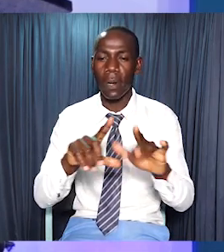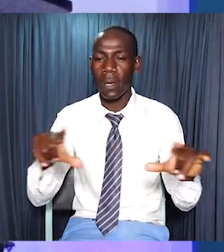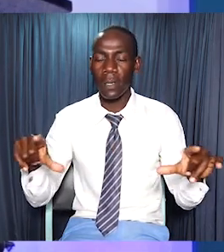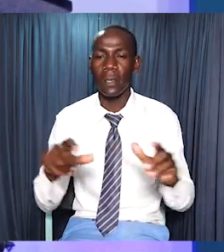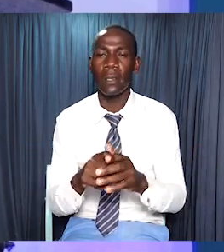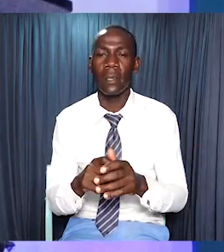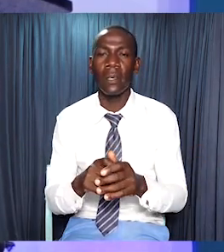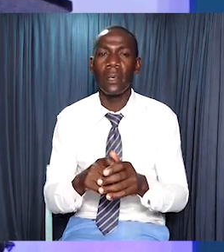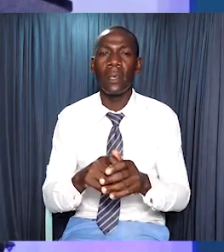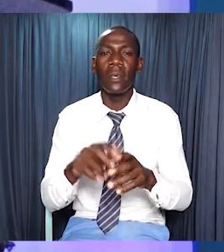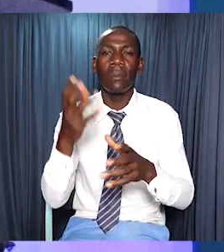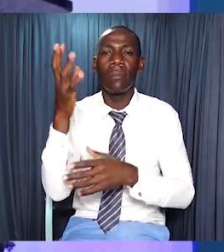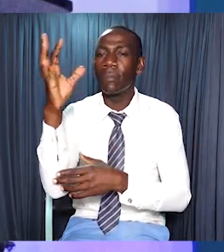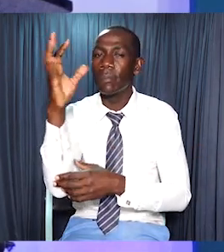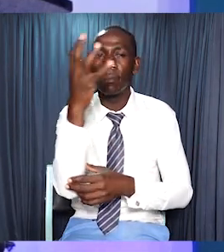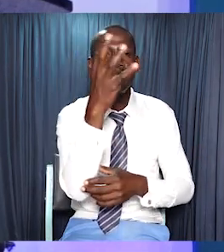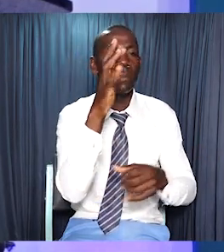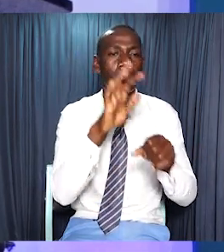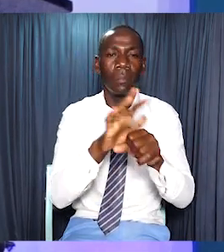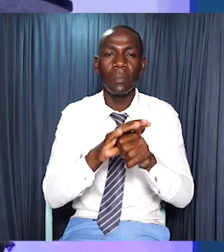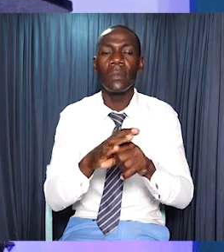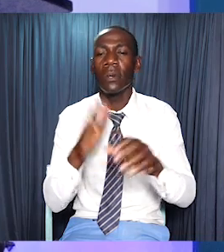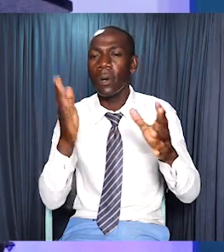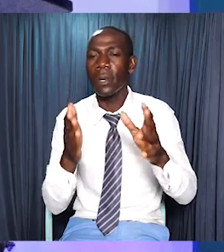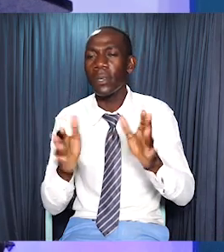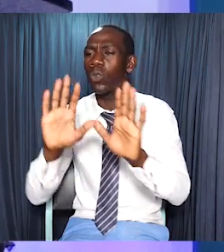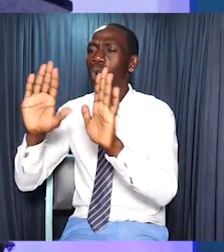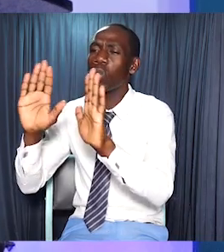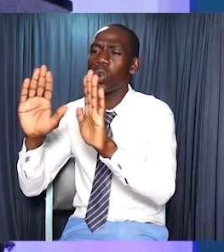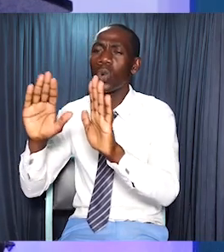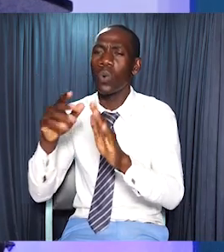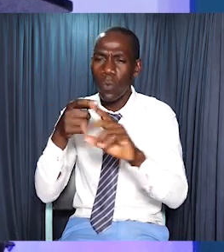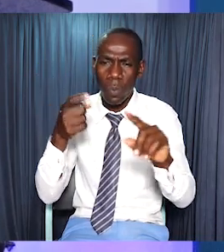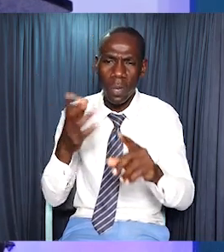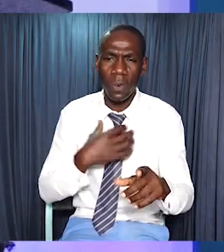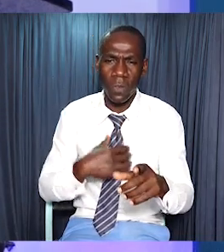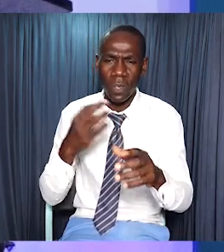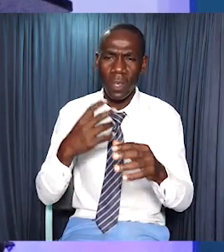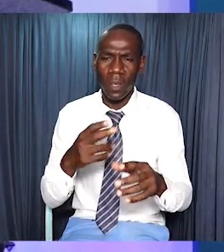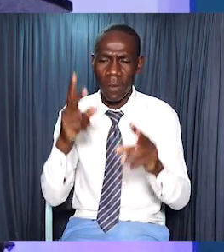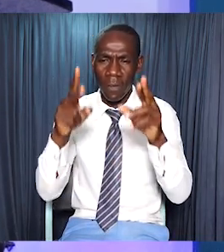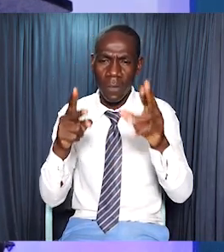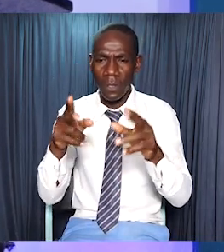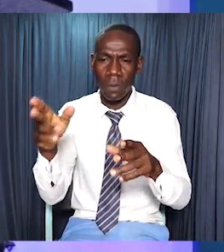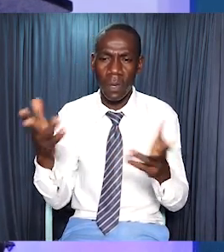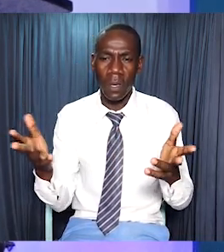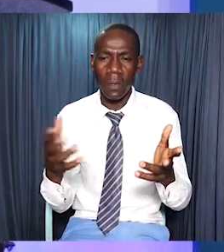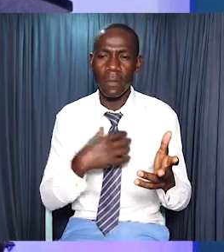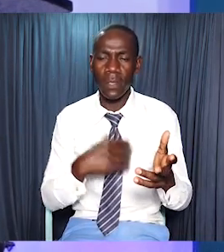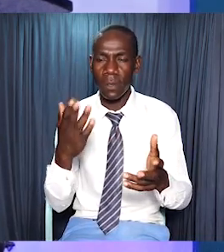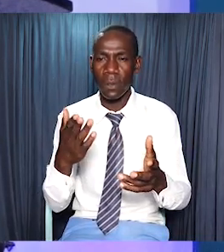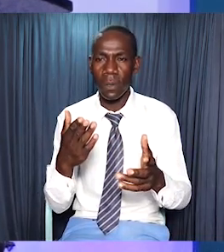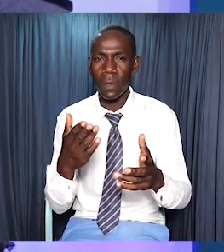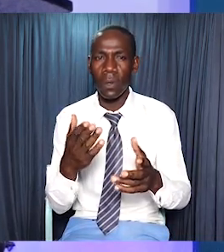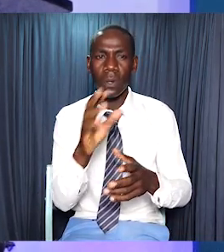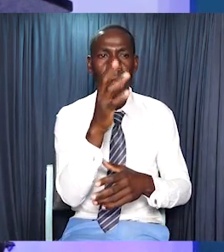everywhere was owned. Hata akaona pori kubwa akianza kukata anaambia umetokana na wapi wewe mgeni wewe? Even the bush was owned by other people, I don't know. Amba hili ni